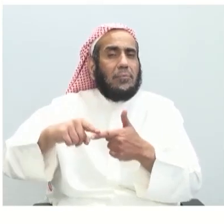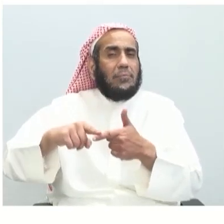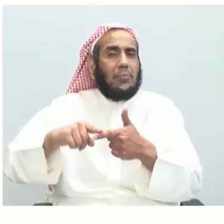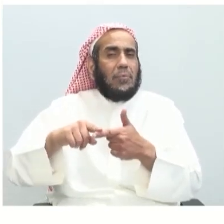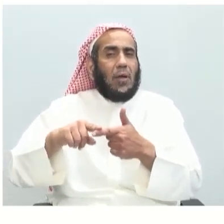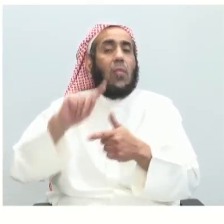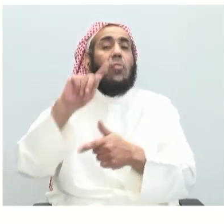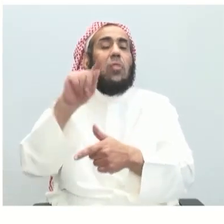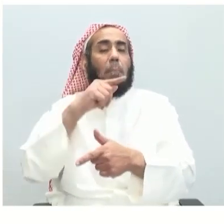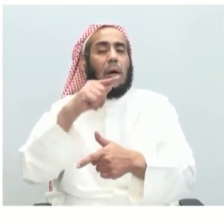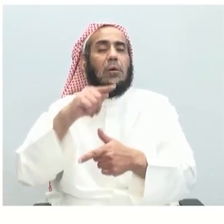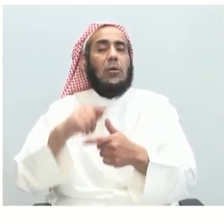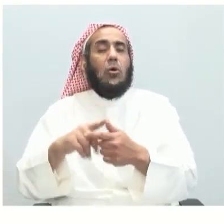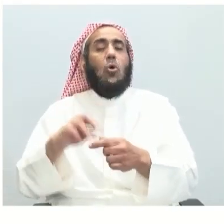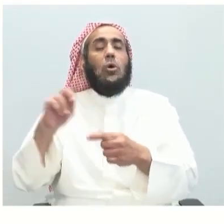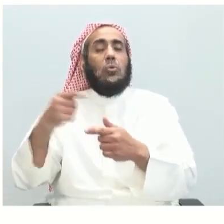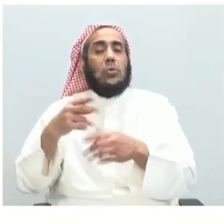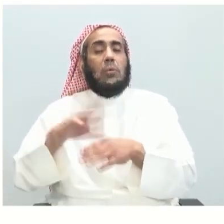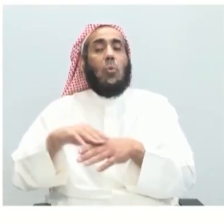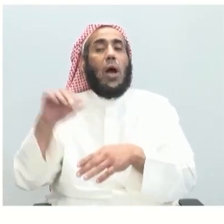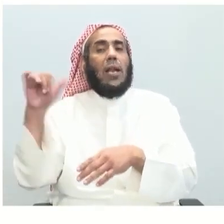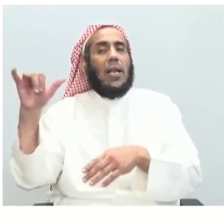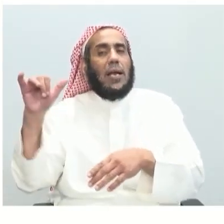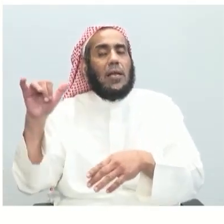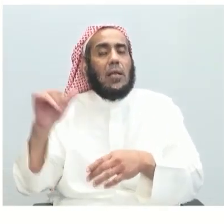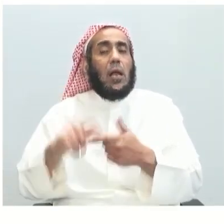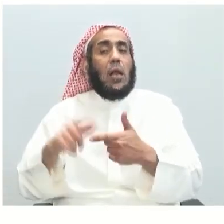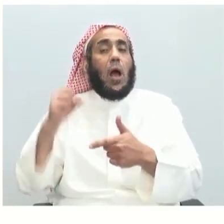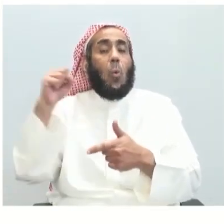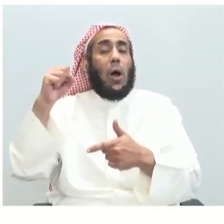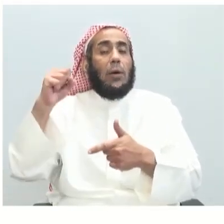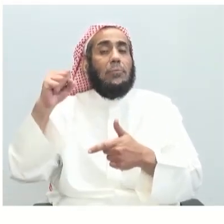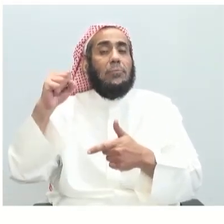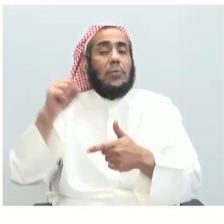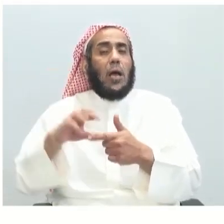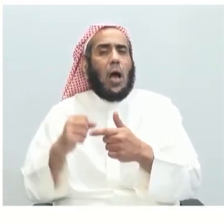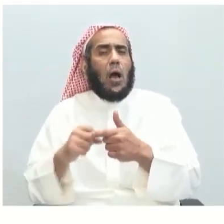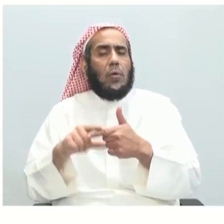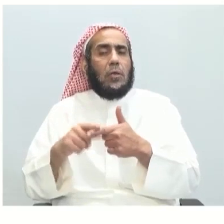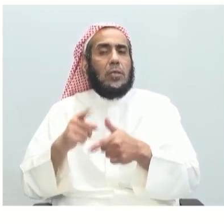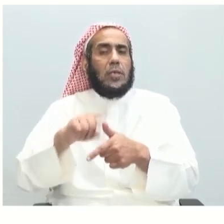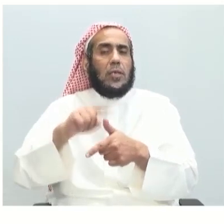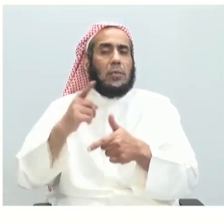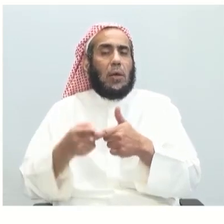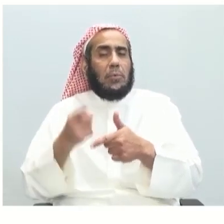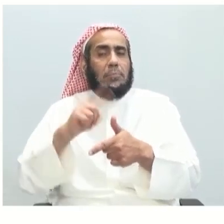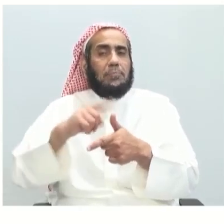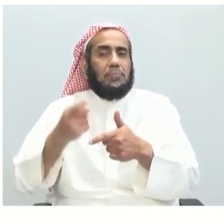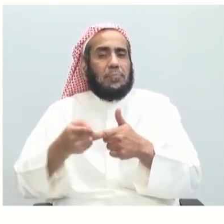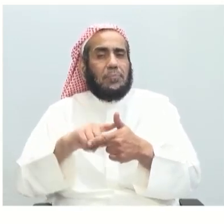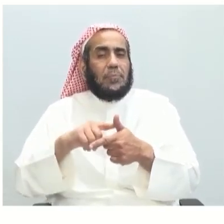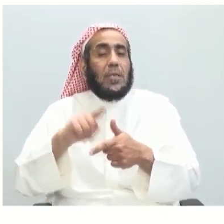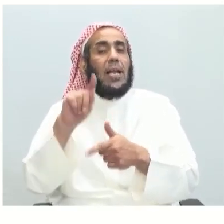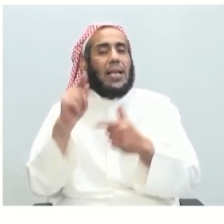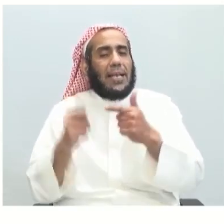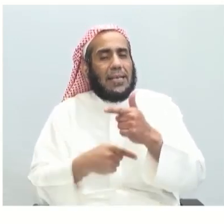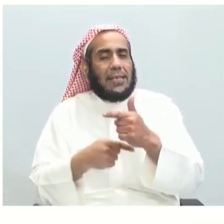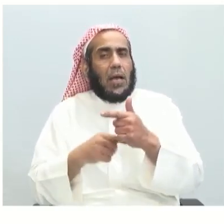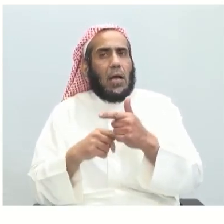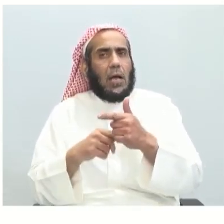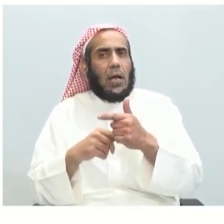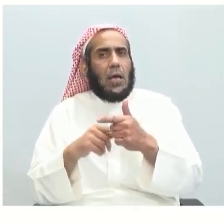هي الضمه وترسمه على الياء اذا كانت الحركه الاقوى من حركتها وحركه ما قبلها هي الكسره